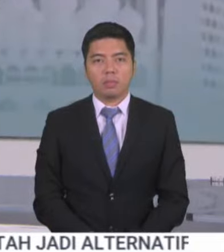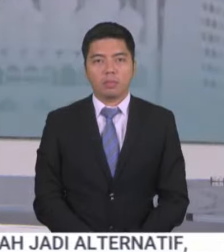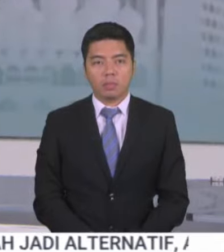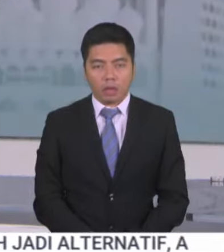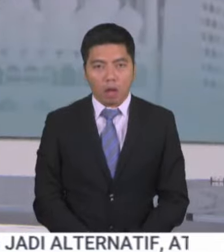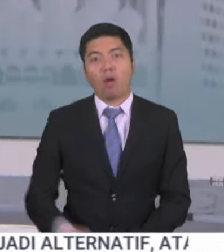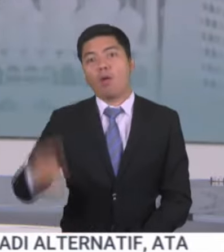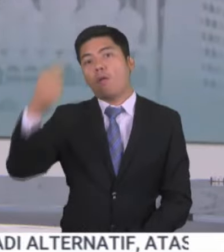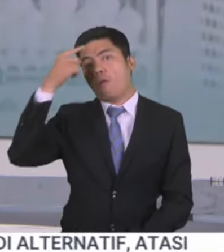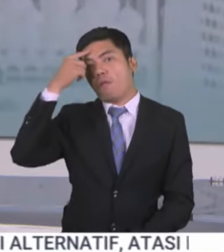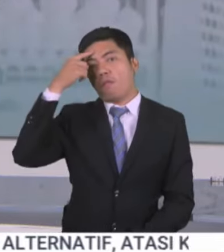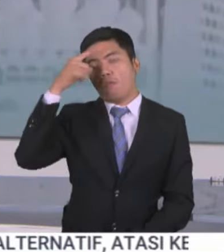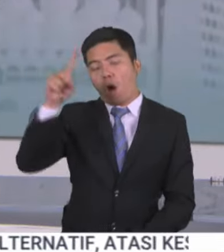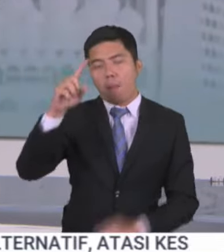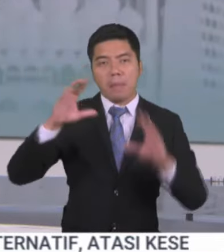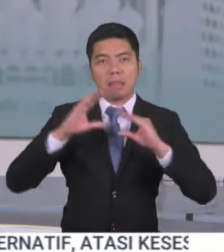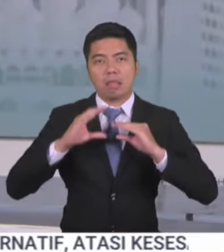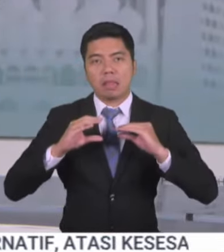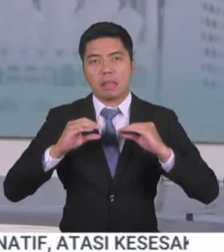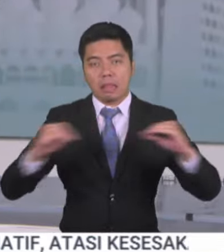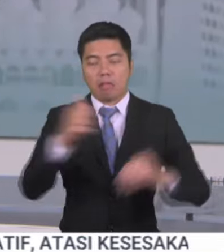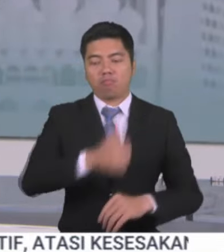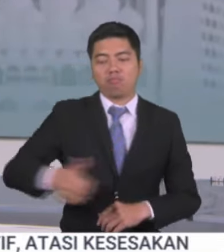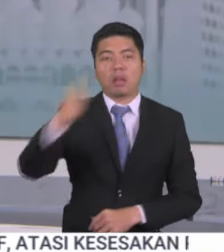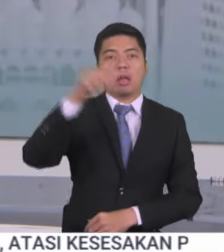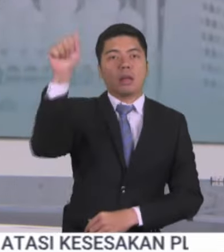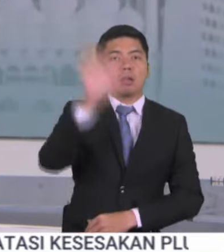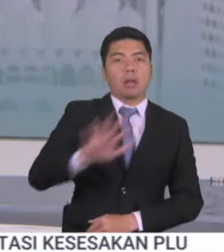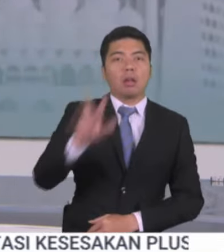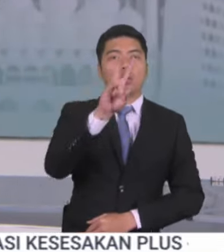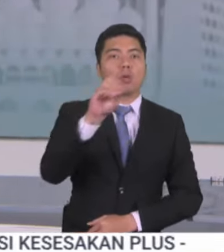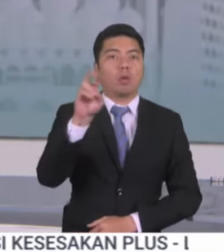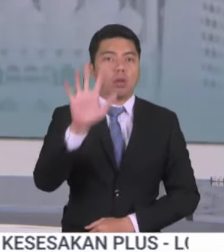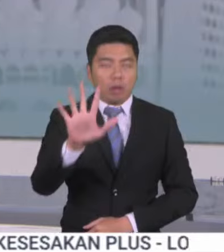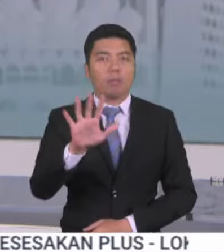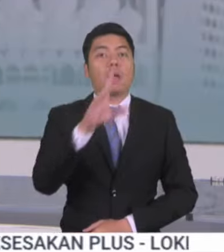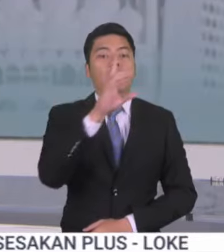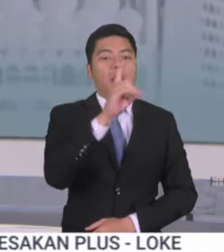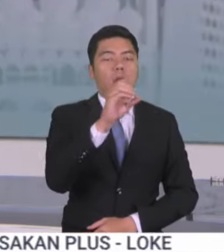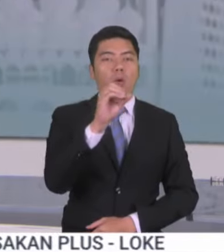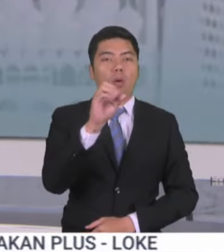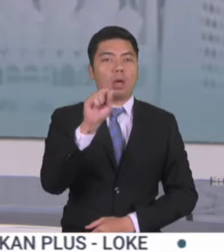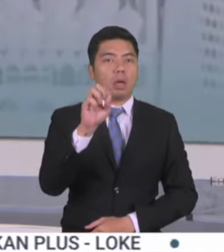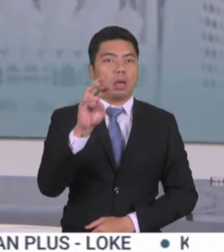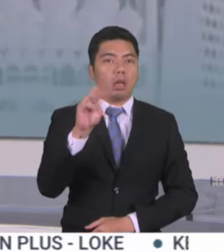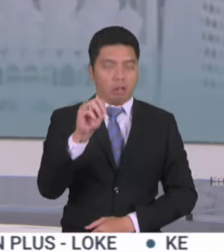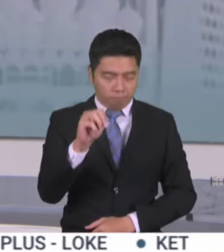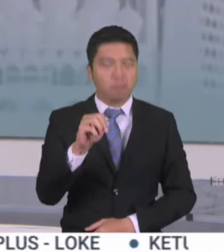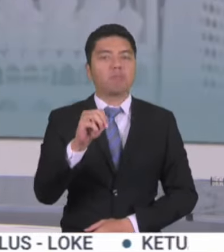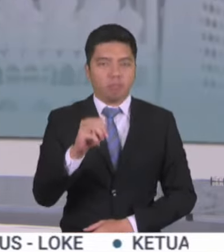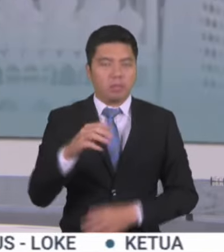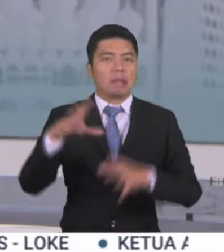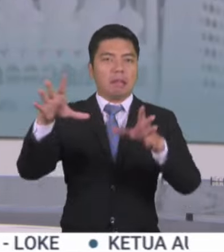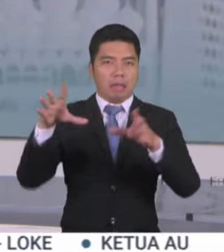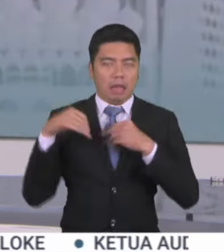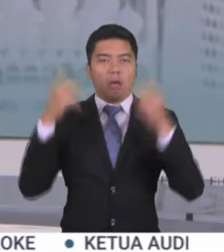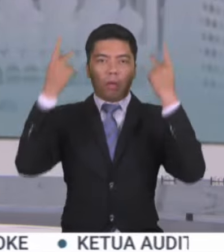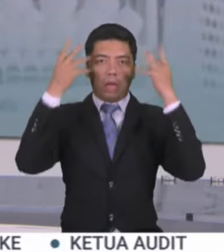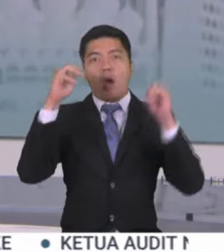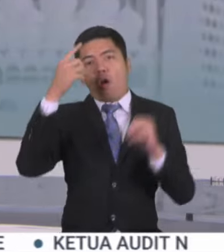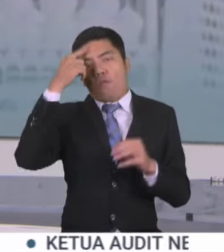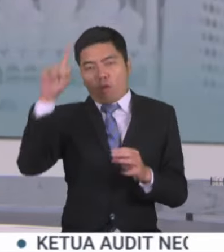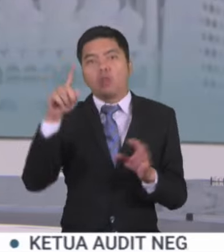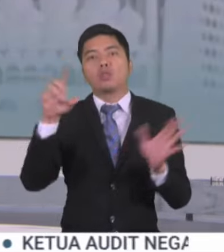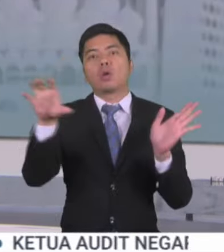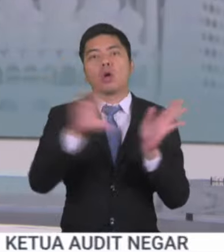Dan menjelang kepengerusian ASEAN 2025, DOSM sambut baik mandat Perdana Menteri dalam menjadi contoh dan